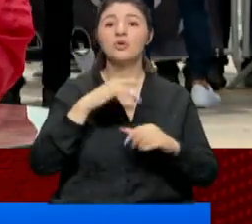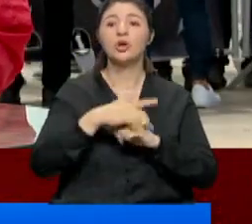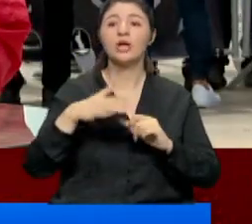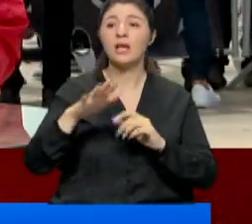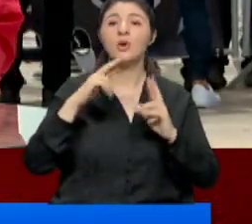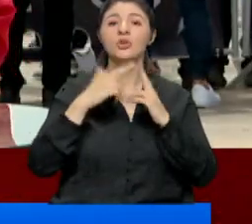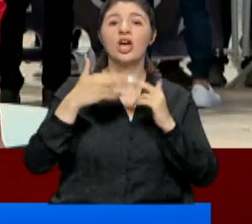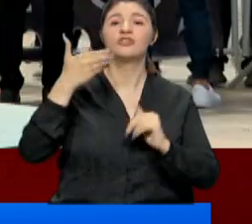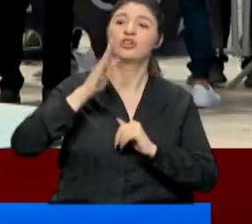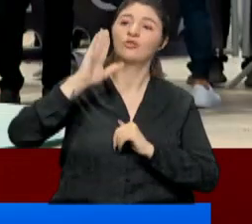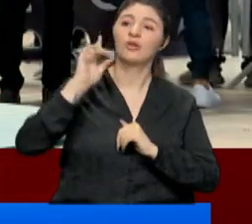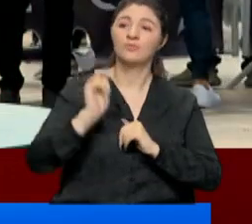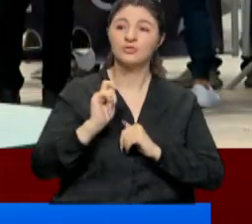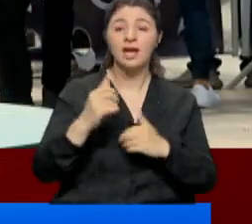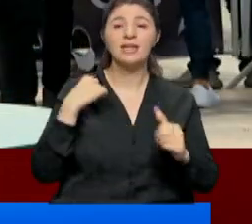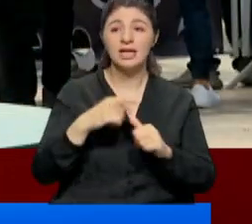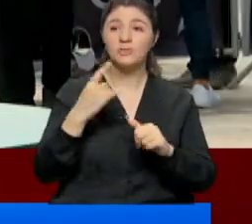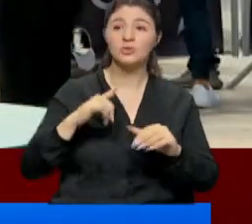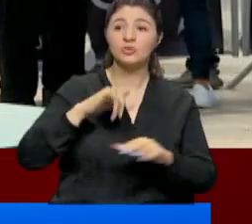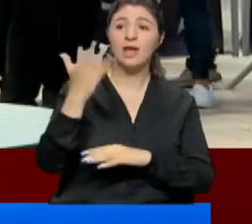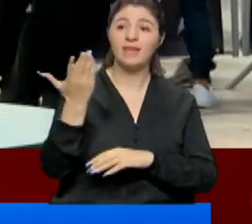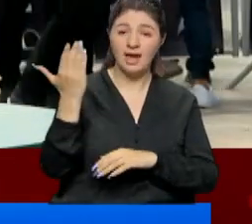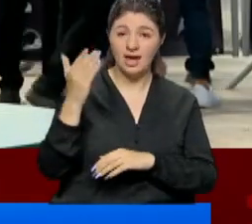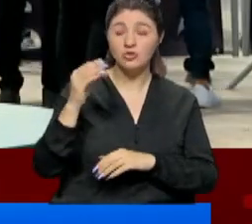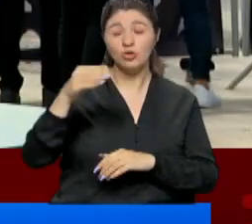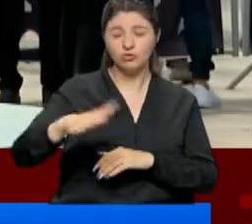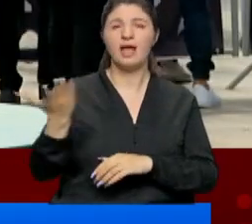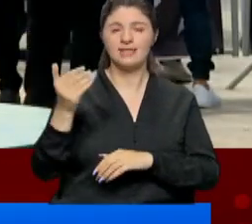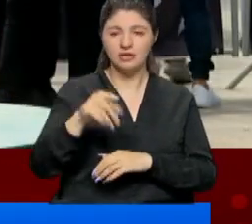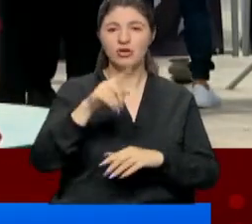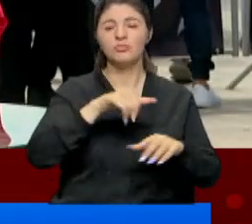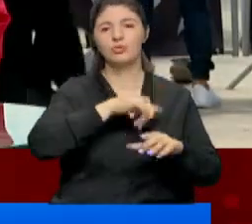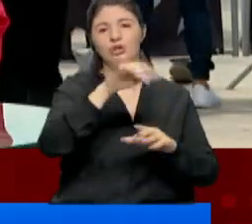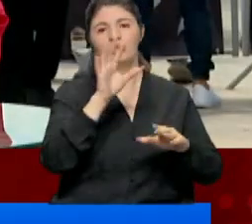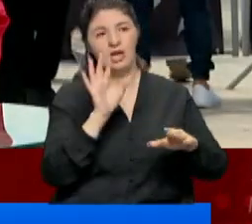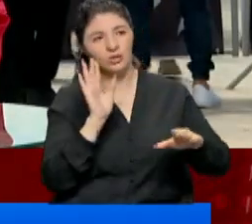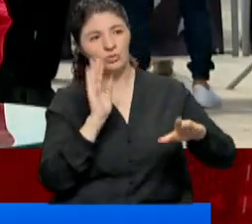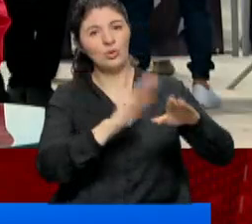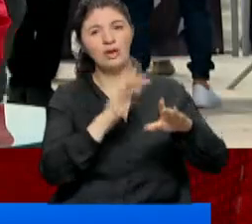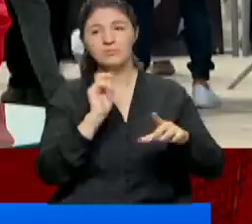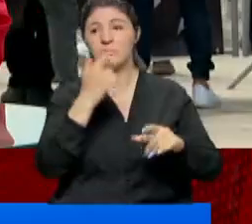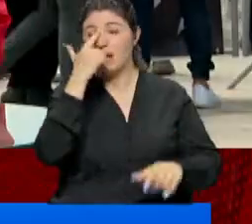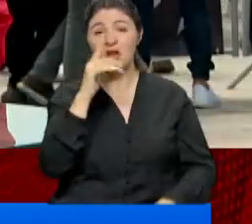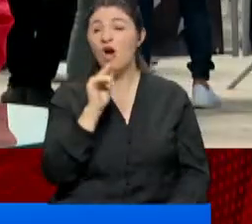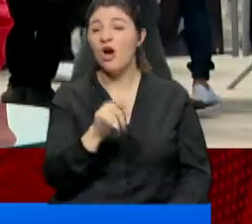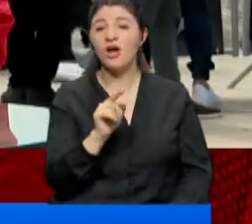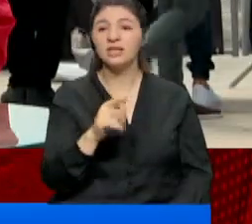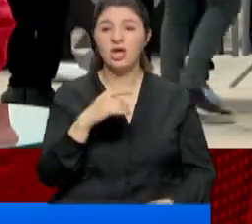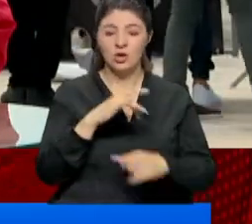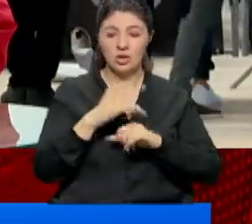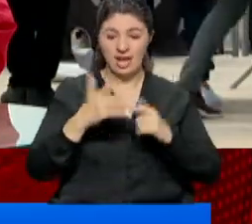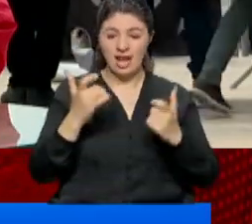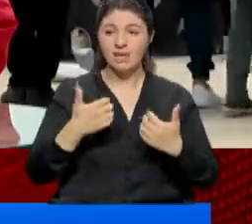kozmosa götürecek yine bir uçak daha gelsin ona bir tayyareye dusunmek o da